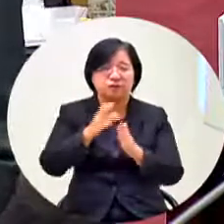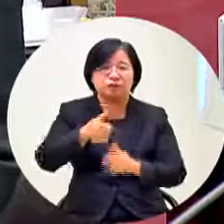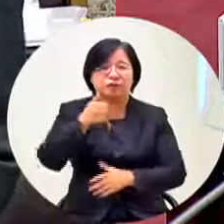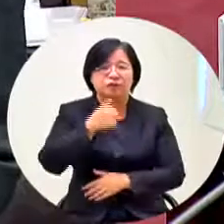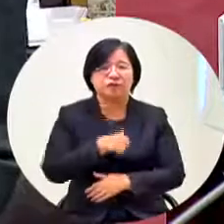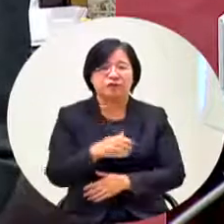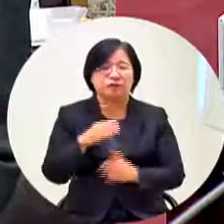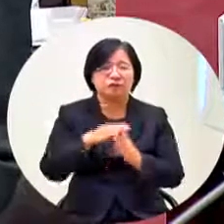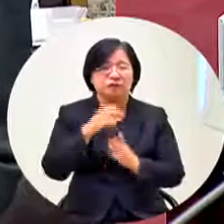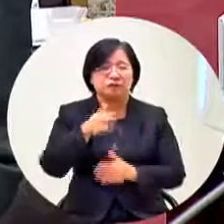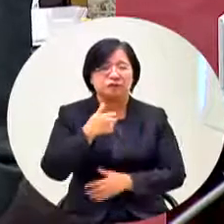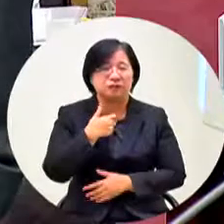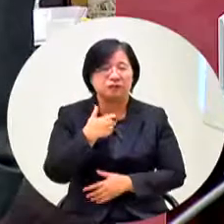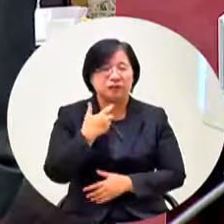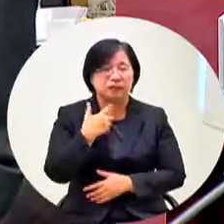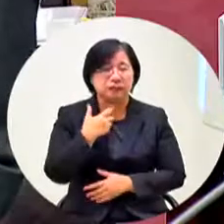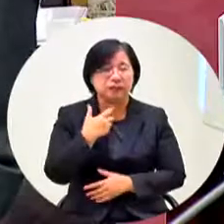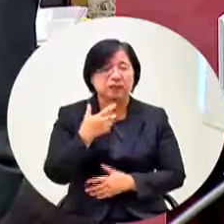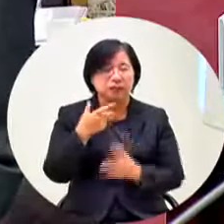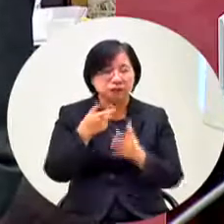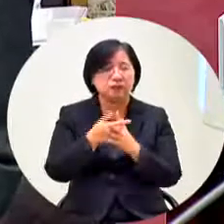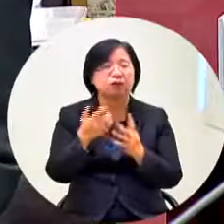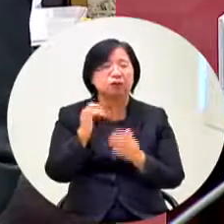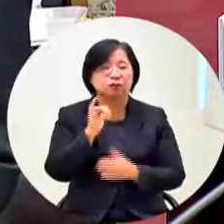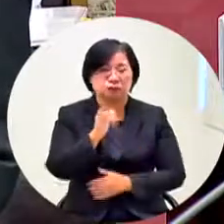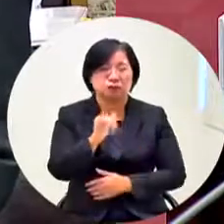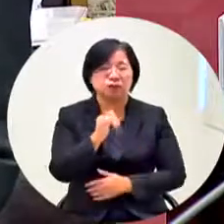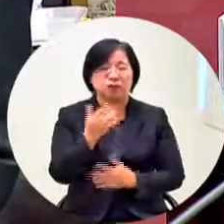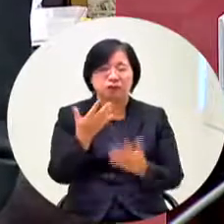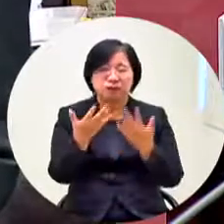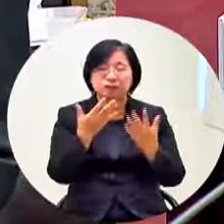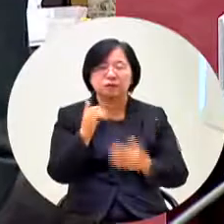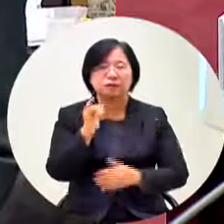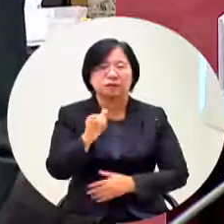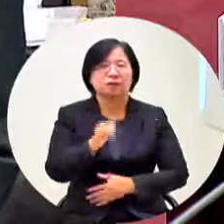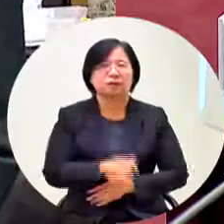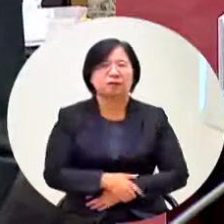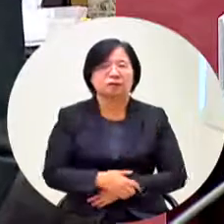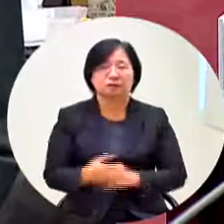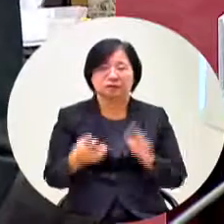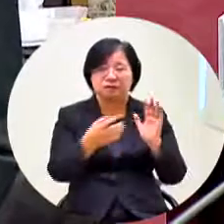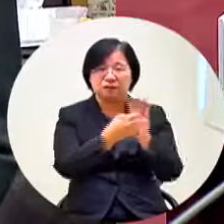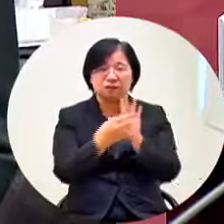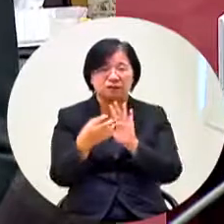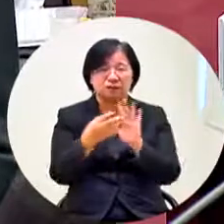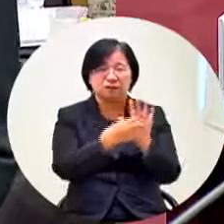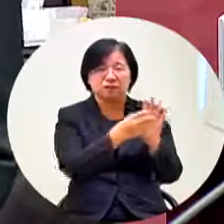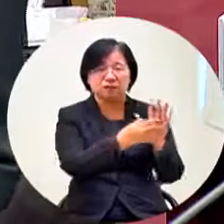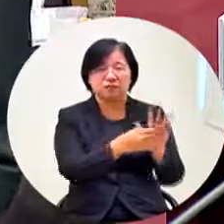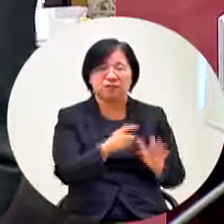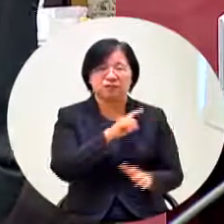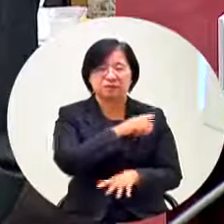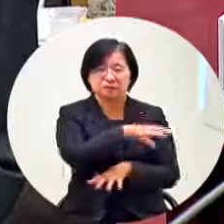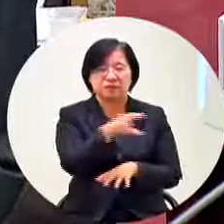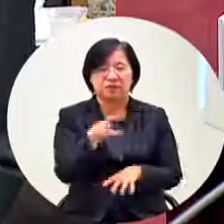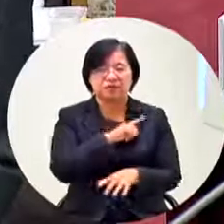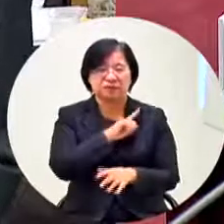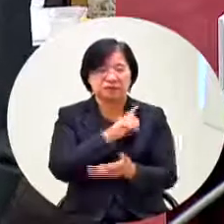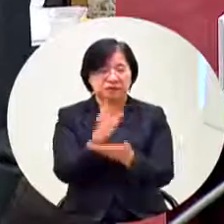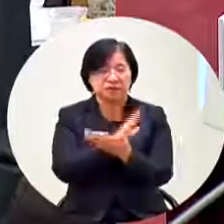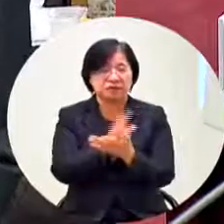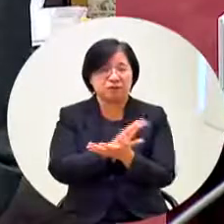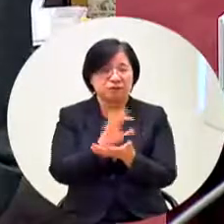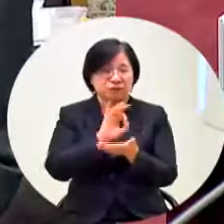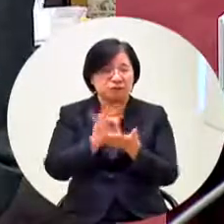算不陌生。那目前这两个 logo 其实都是一样的，开放各单位自行评估使用。但是跟